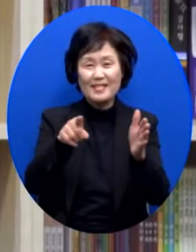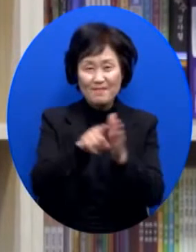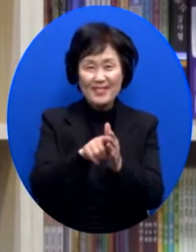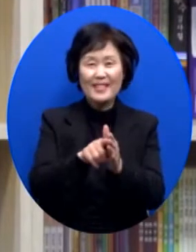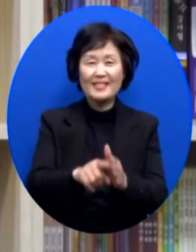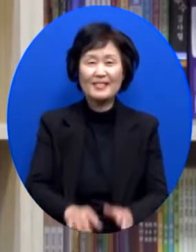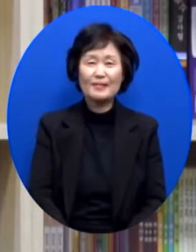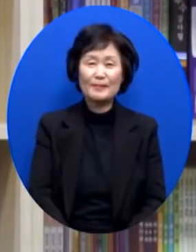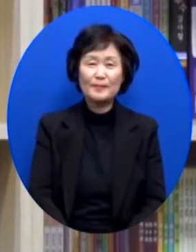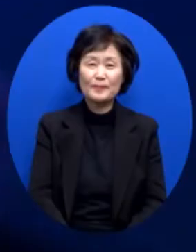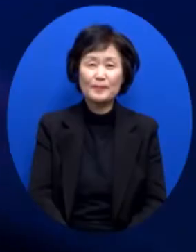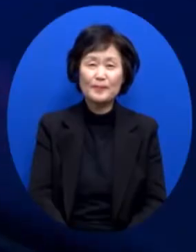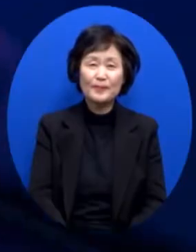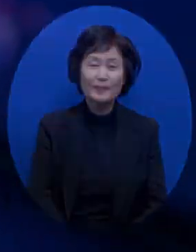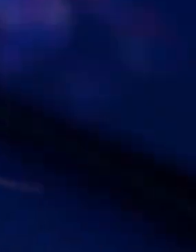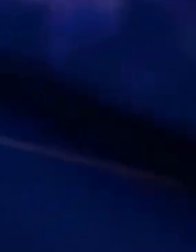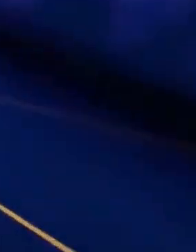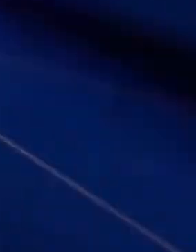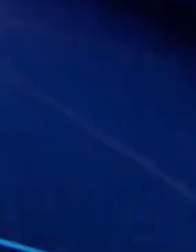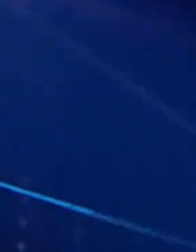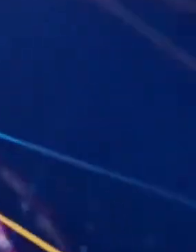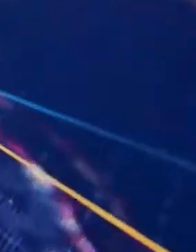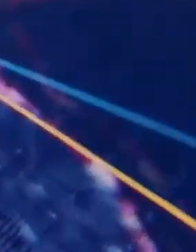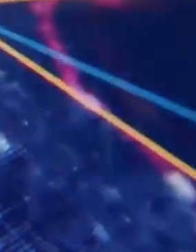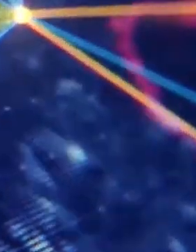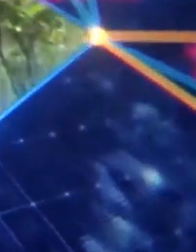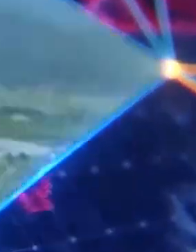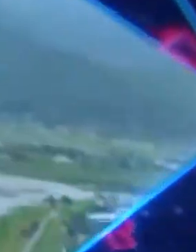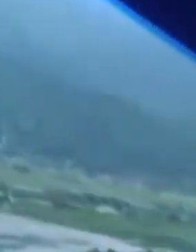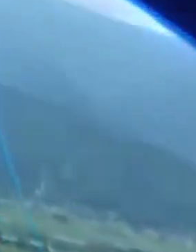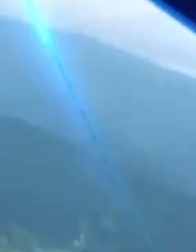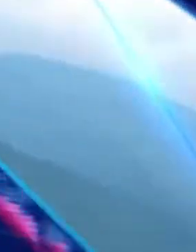칼라 미 얻습니다 으 으